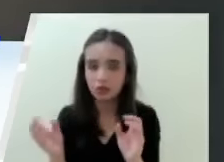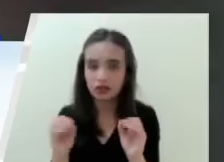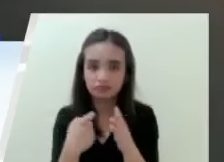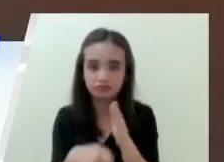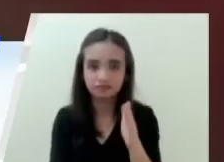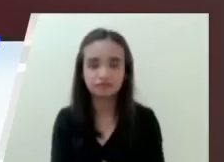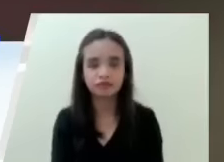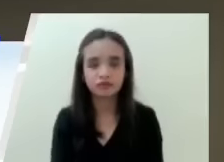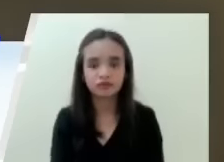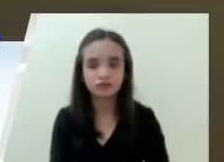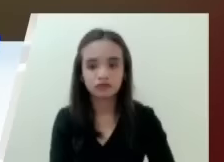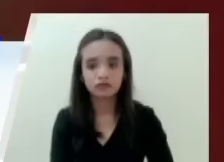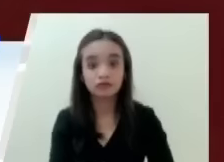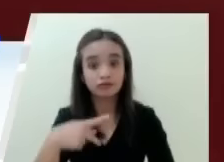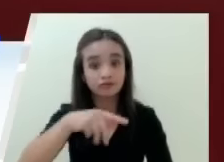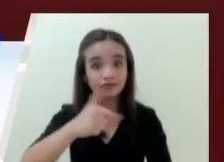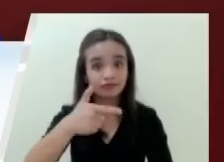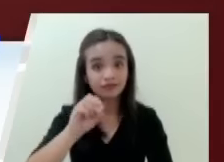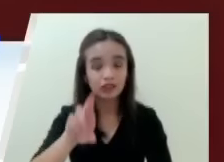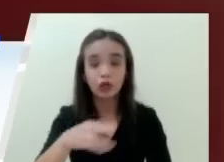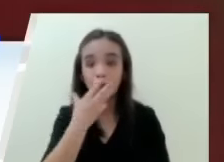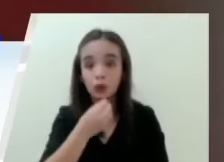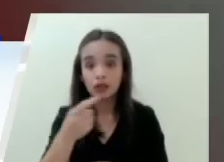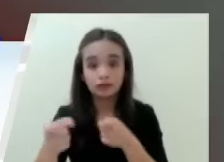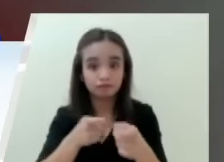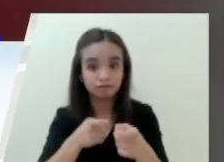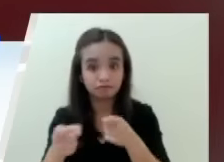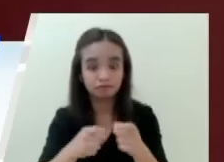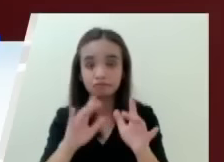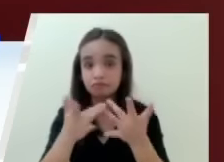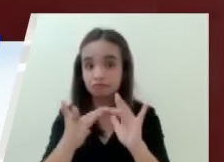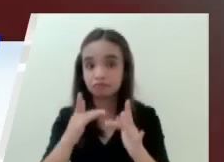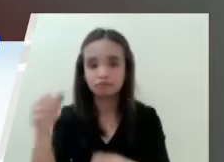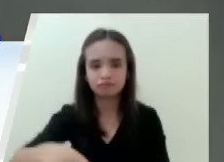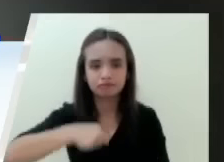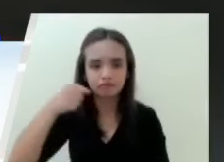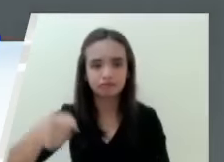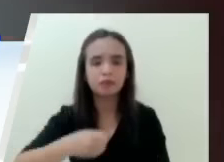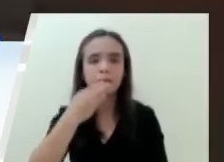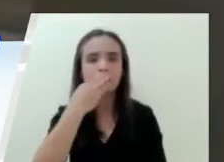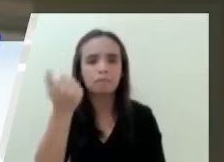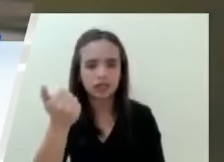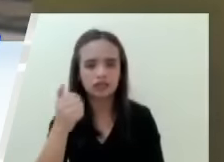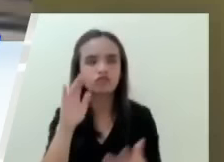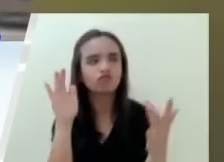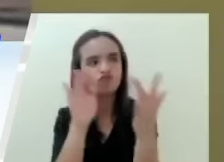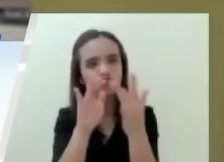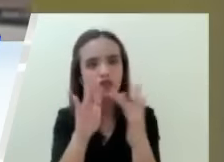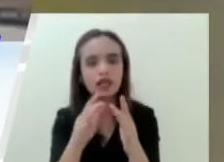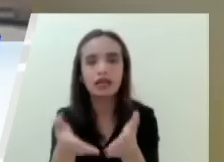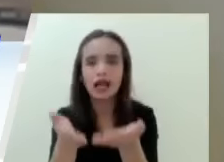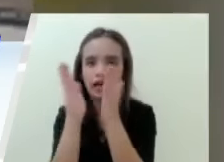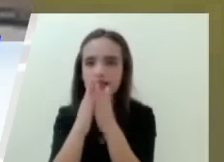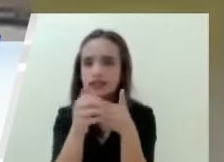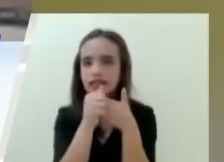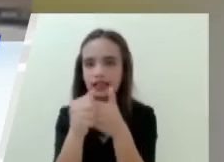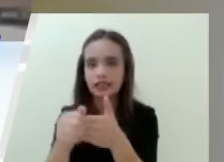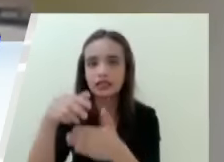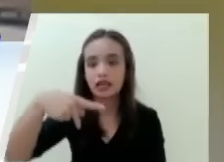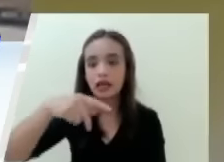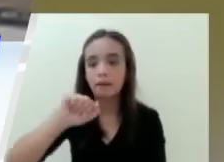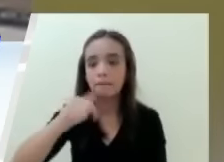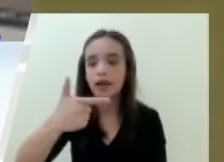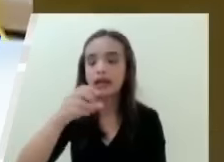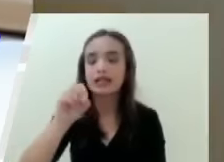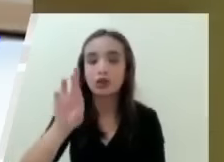ng Pagcor ang mga nagpapatakbo ng mga ganitong online raffle na makipag-ugnayan at humingi ng gabay sa Pagcor sa halip na lumabag